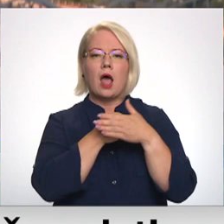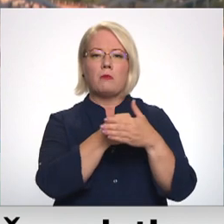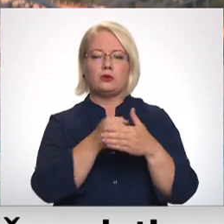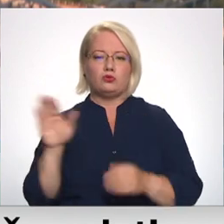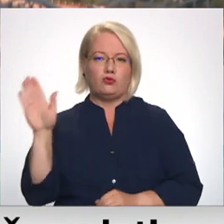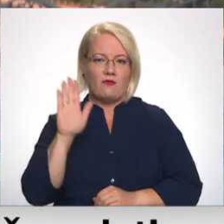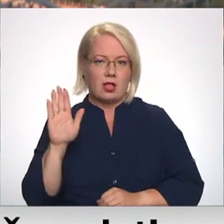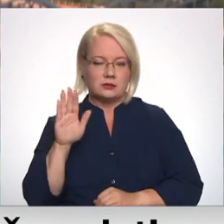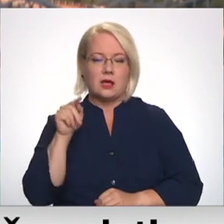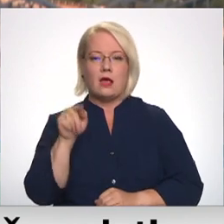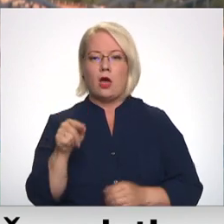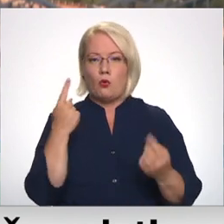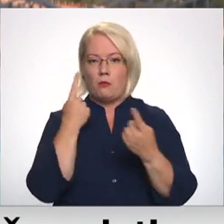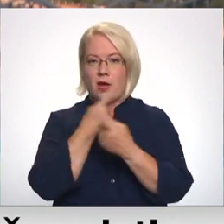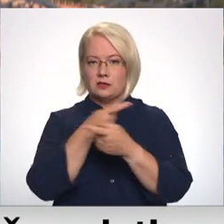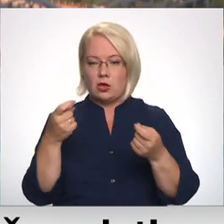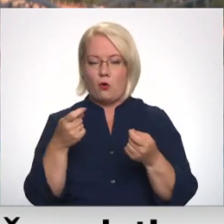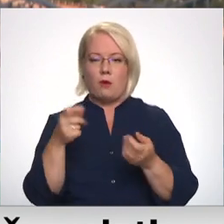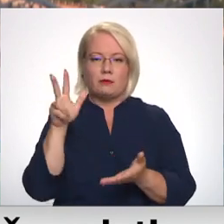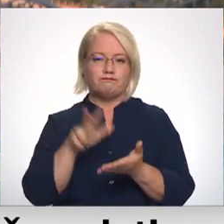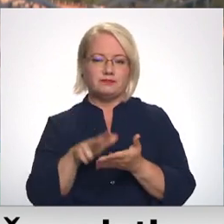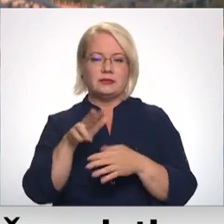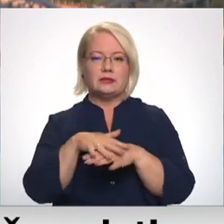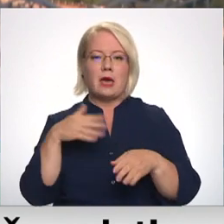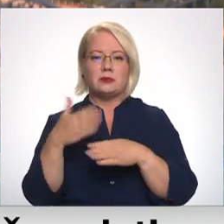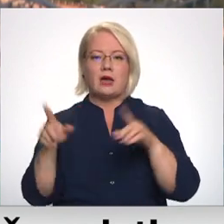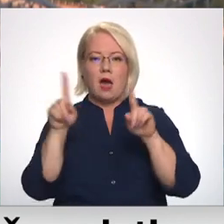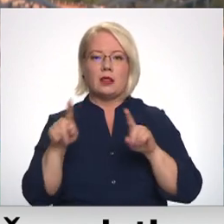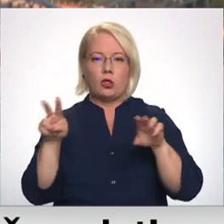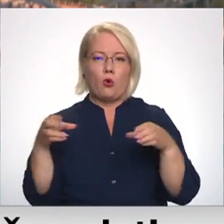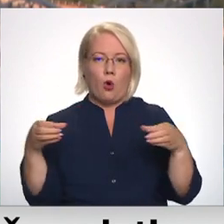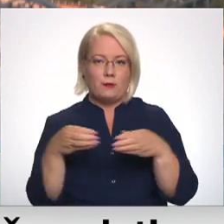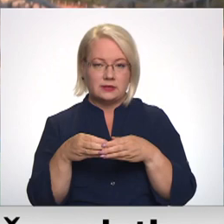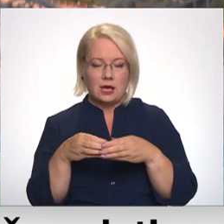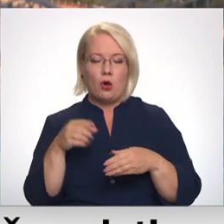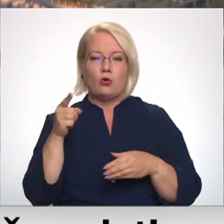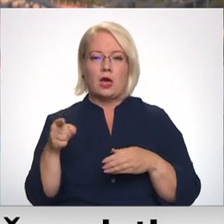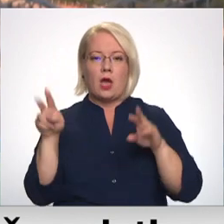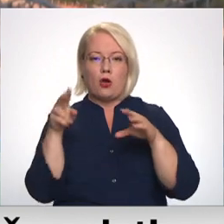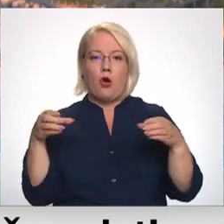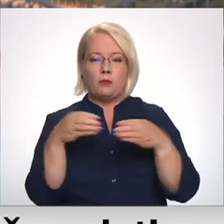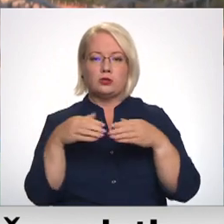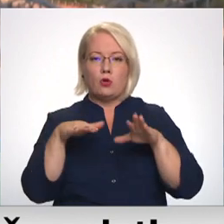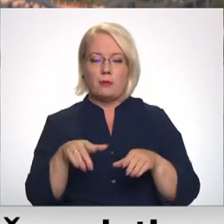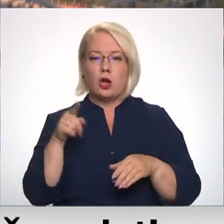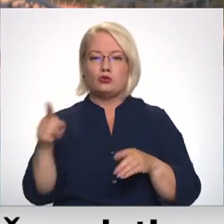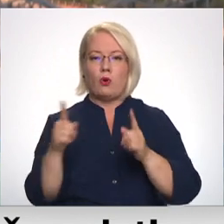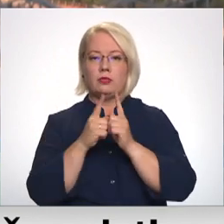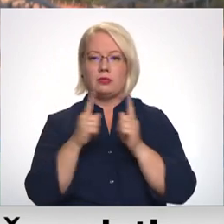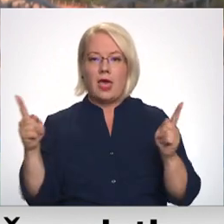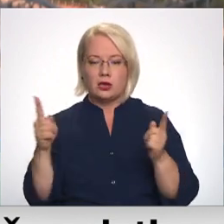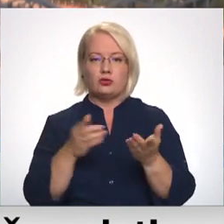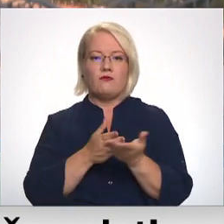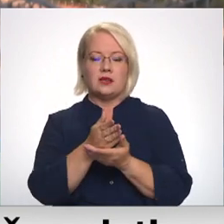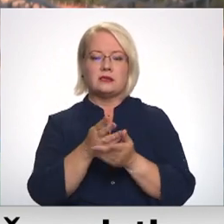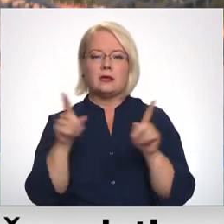valsti. Šādu paziņojumu šodien pieņēma Saeimas ārlietu komisija. Komisija arī nolēmts, ka šo tekstu virzīs kā Saeimas paziņojumu.